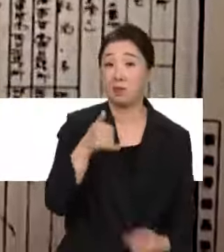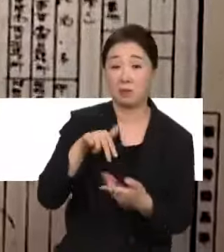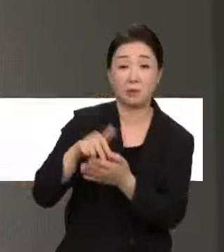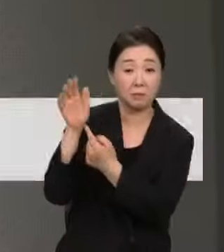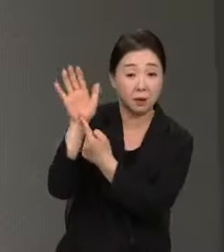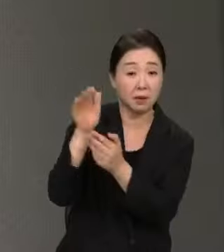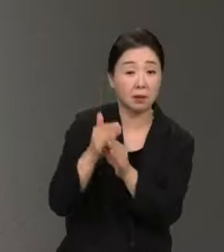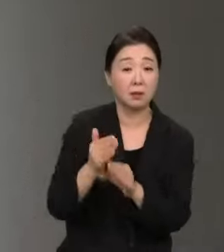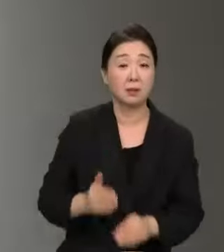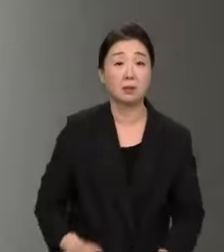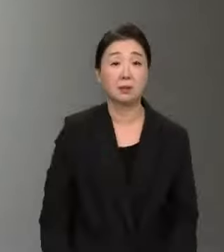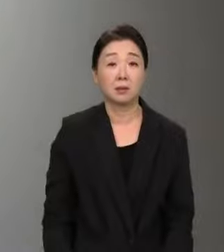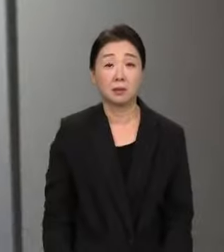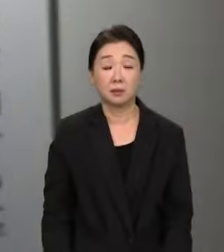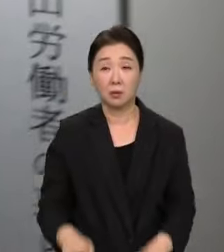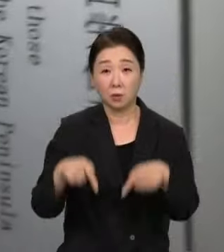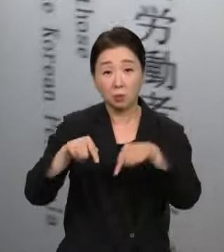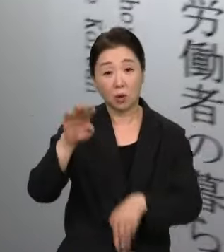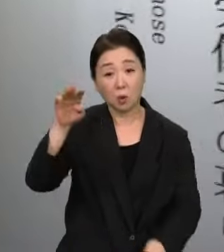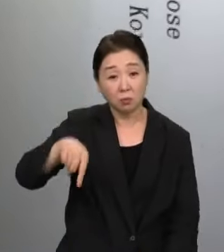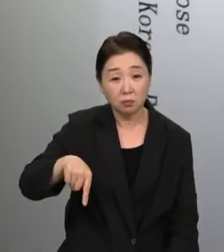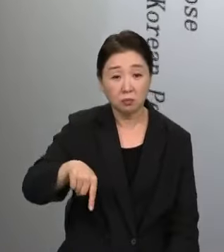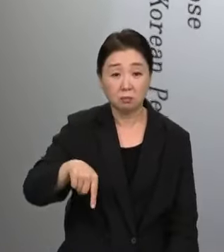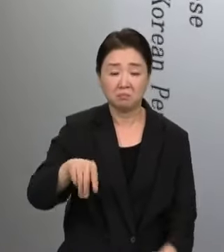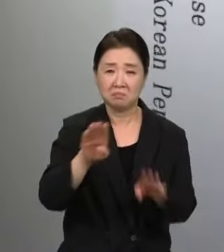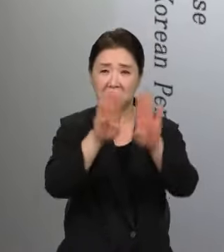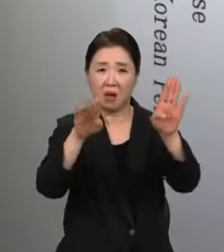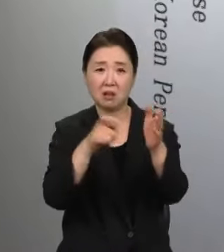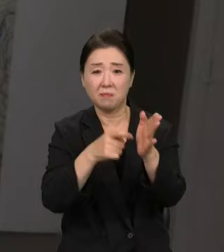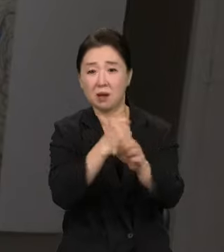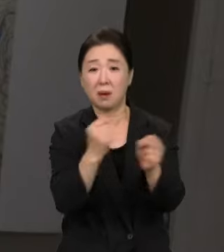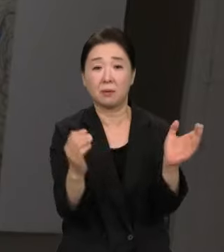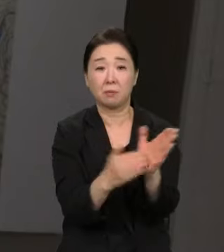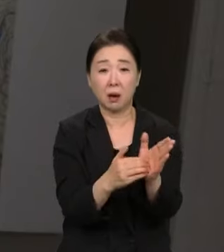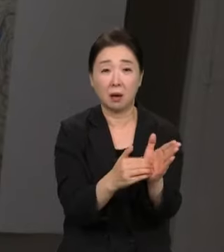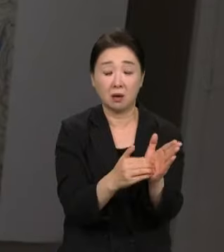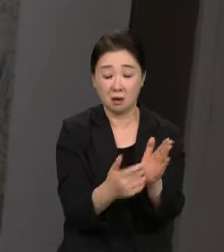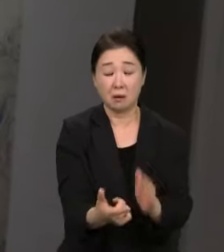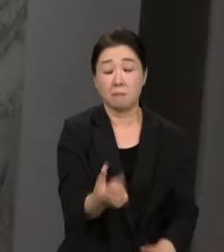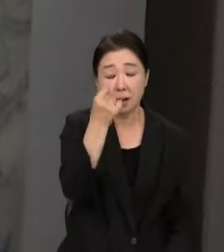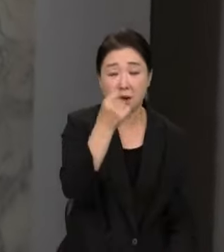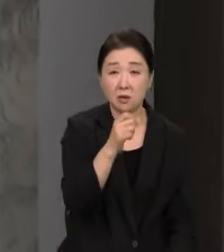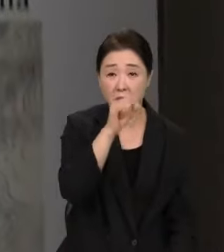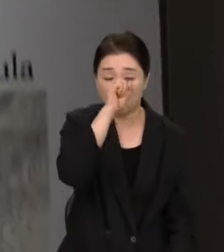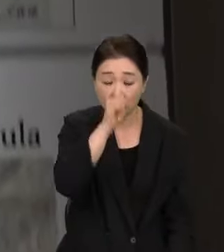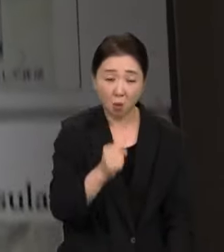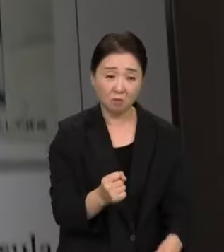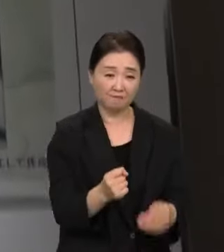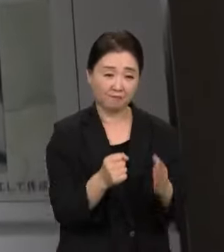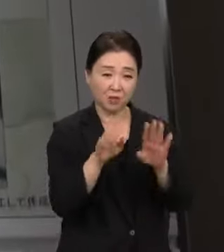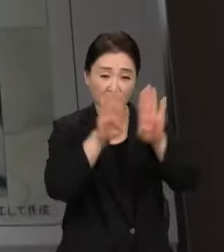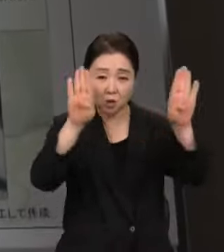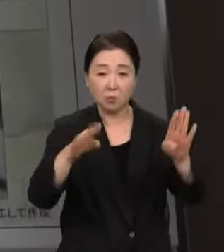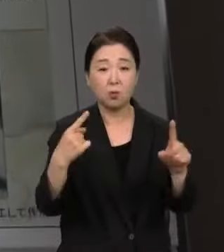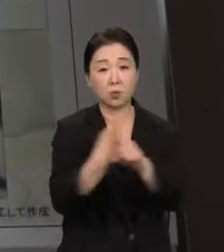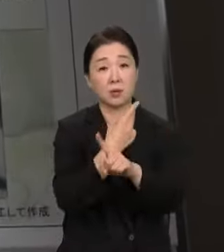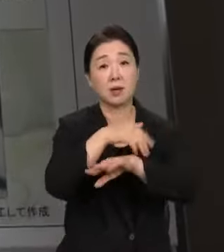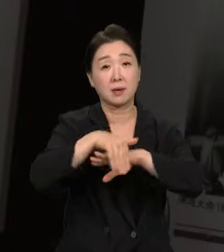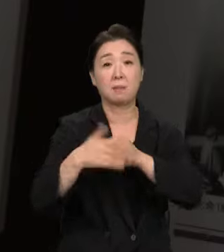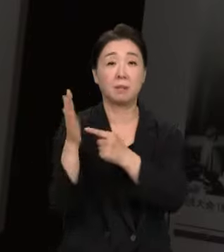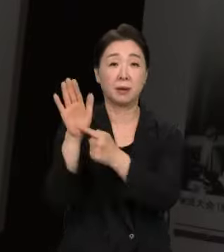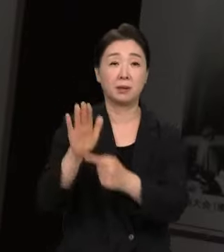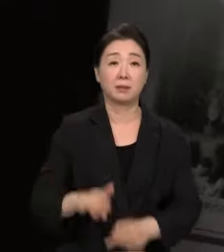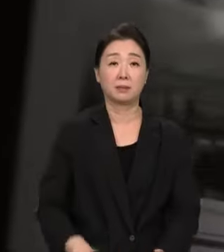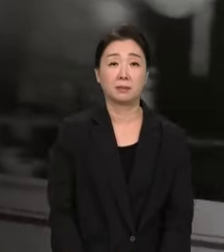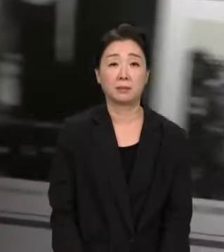입장입니다 외교부는 현재 전시물은 급하게 제작됐다면 조속히 더 좋은 재질에 전시물로 교체할 예정이라고